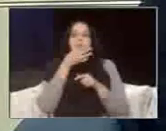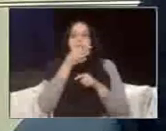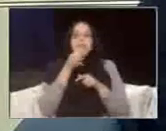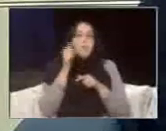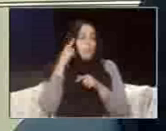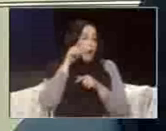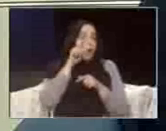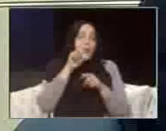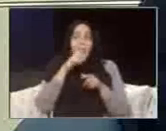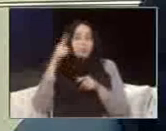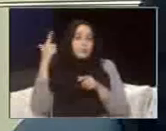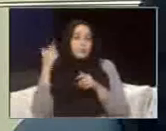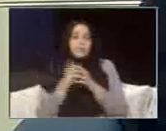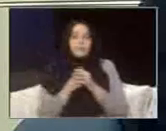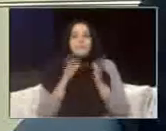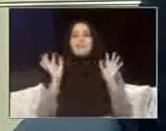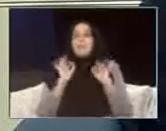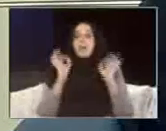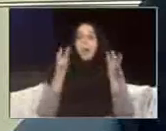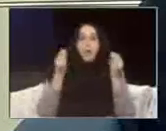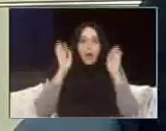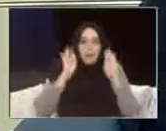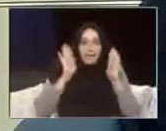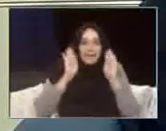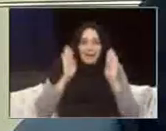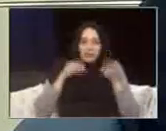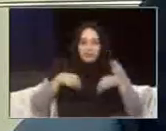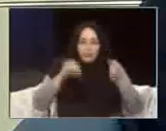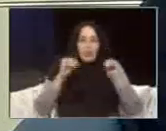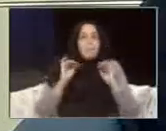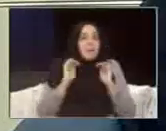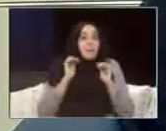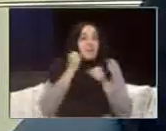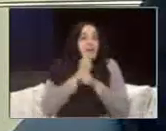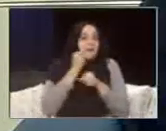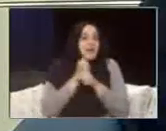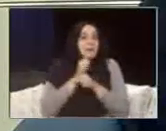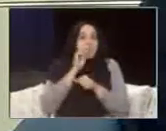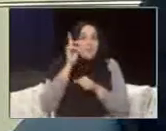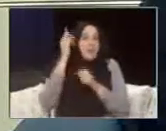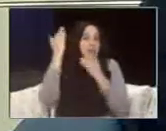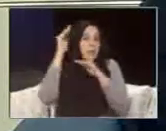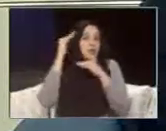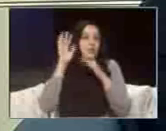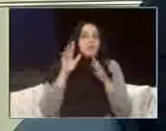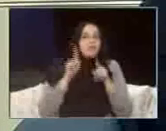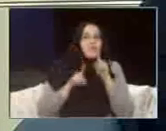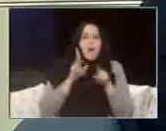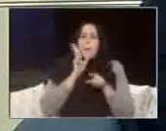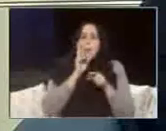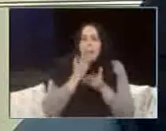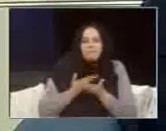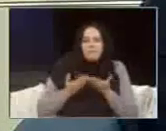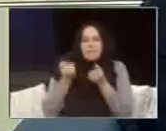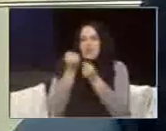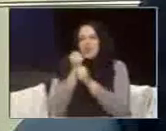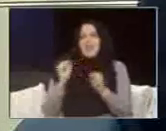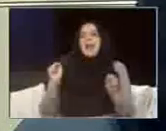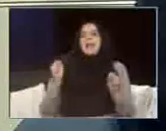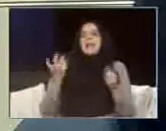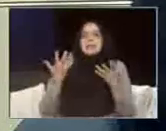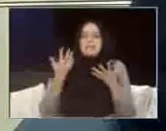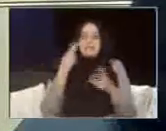غيرها لا تجد اين تصلي حتى في مكان العمل يقع لها يعني احراج